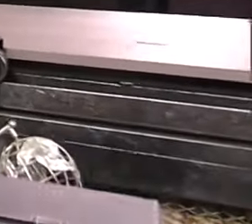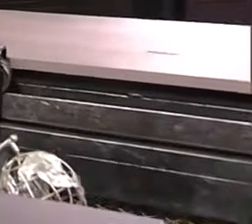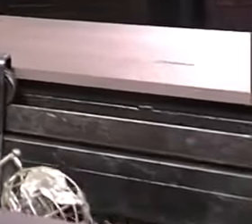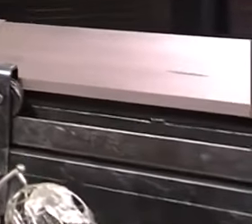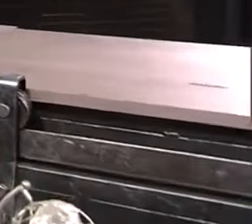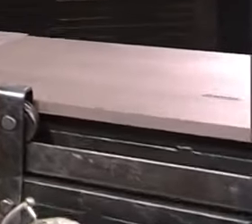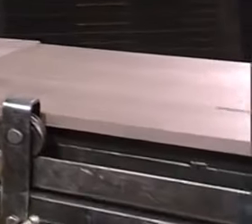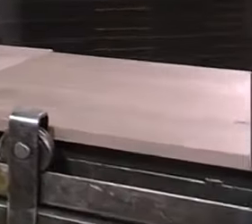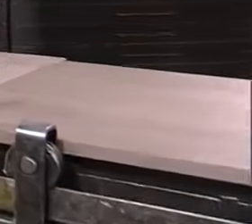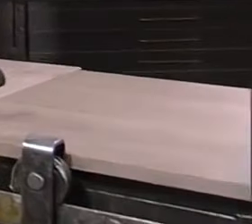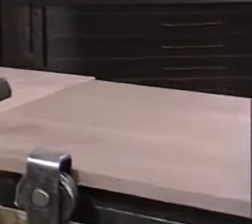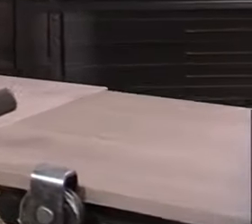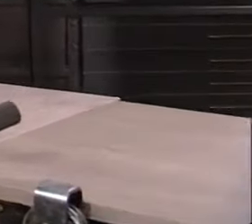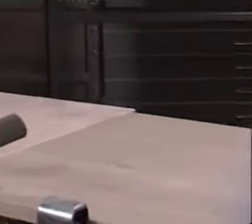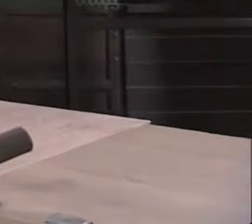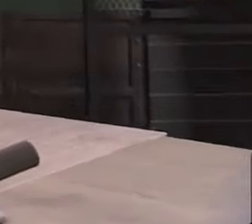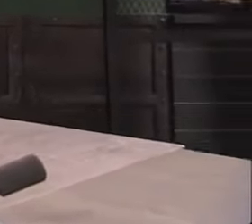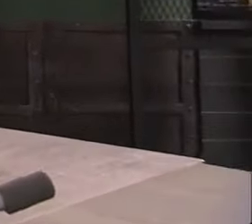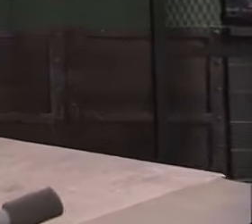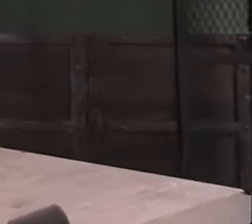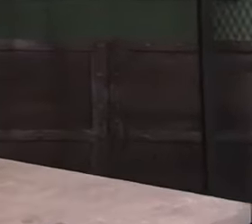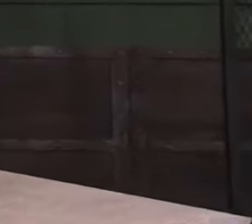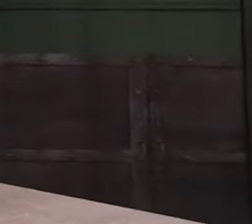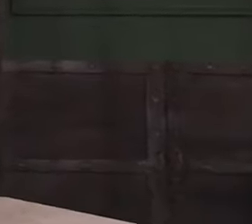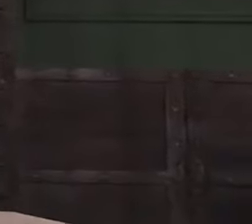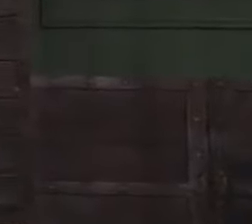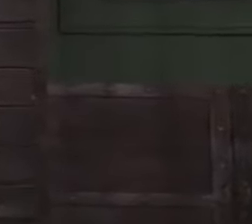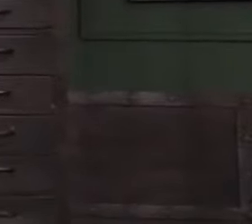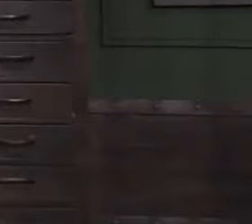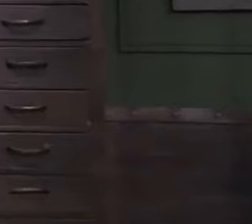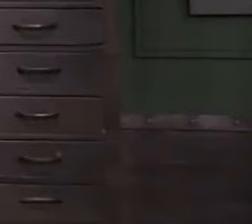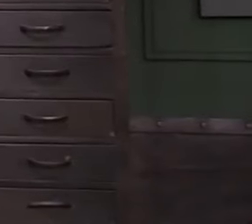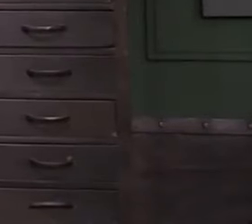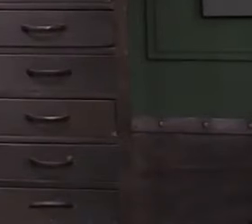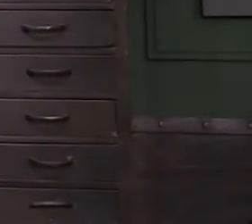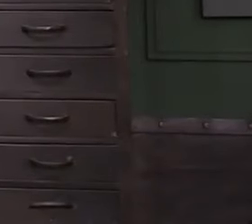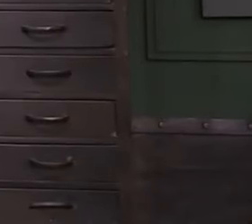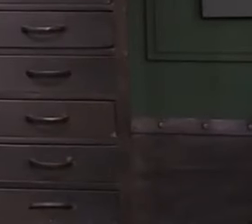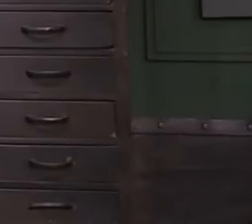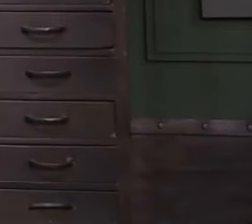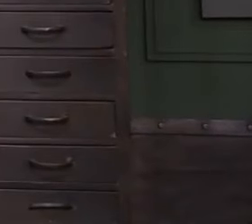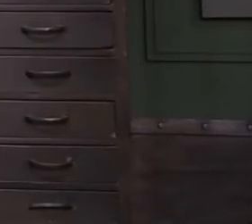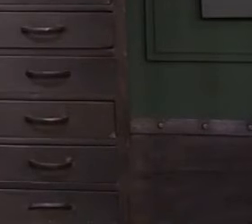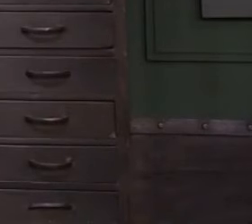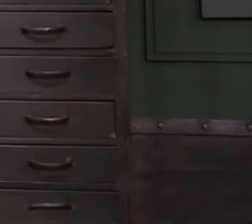싶으십니까? 그렇다면 사반 채널을 구독해주세요. 지금까지 이자연 기자였습니다.